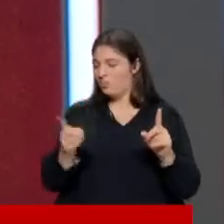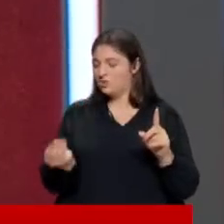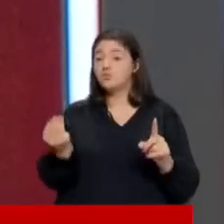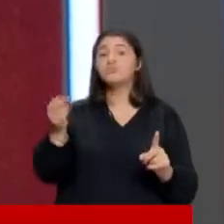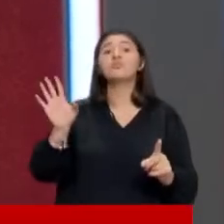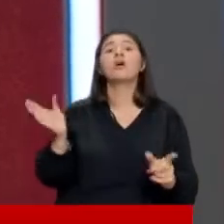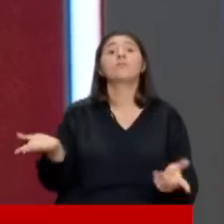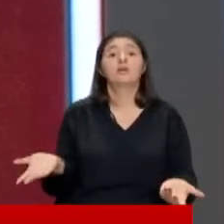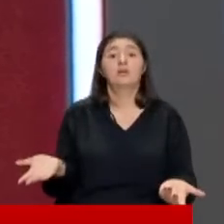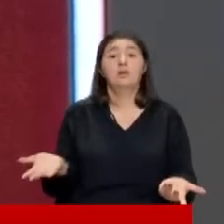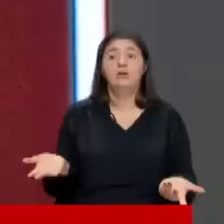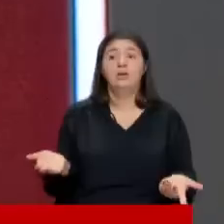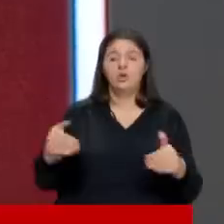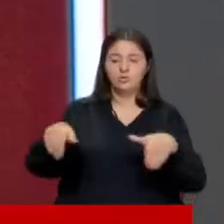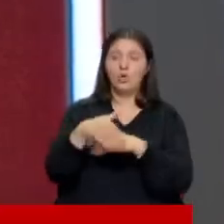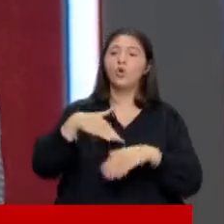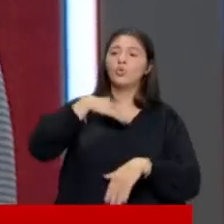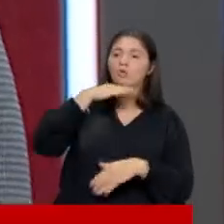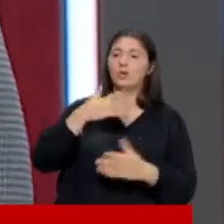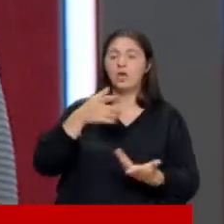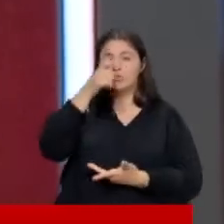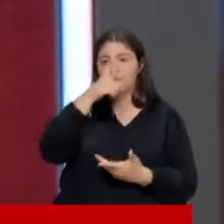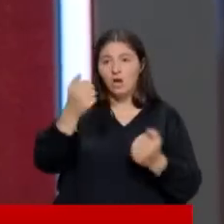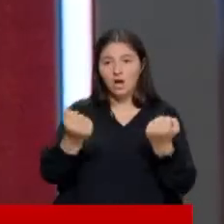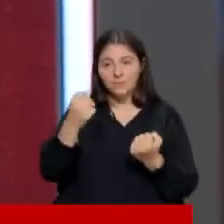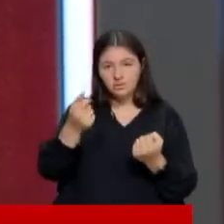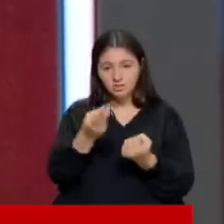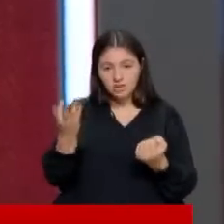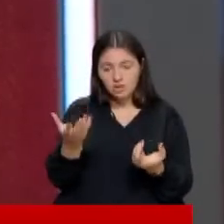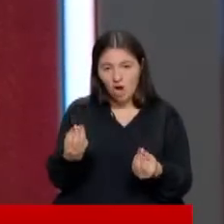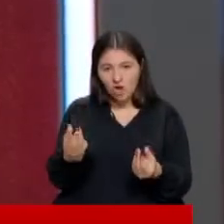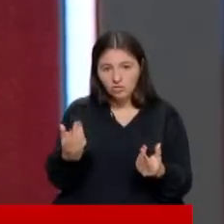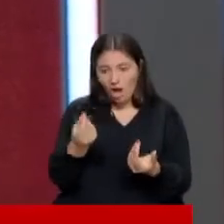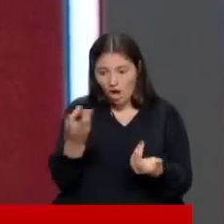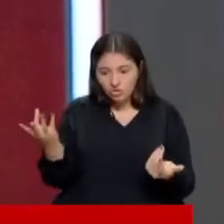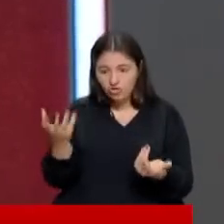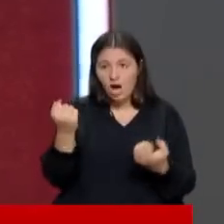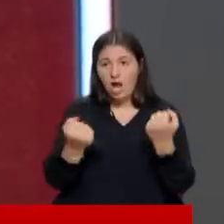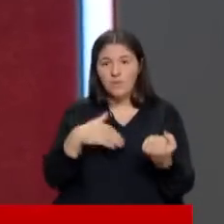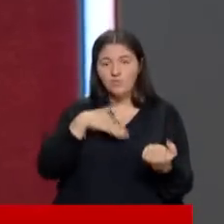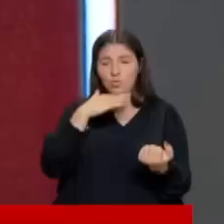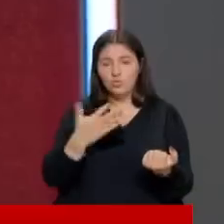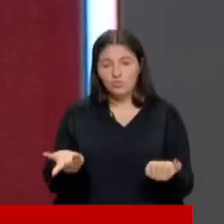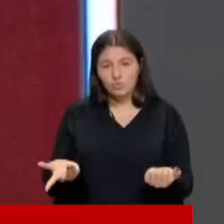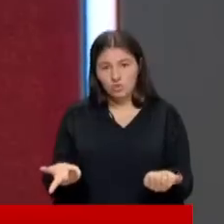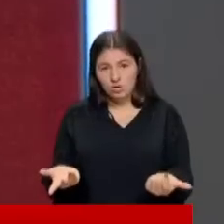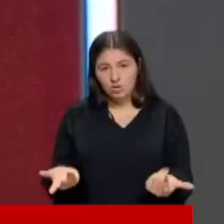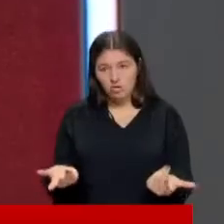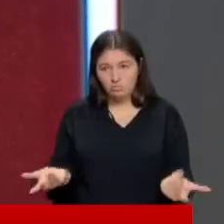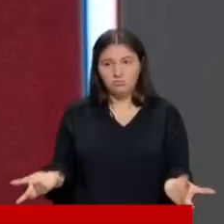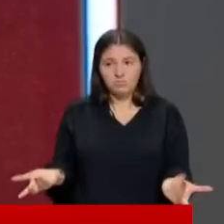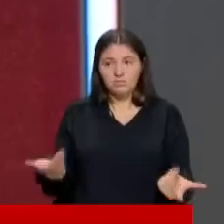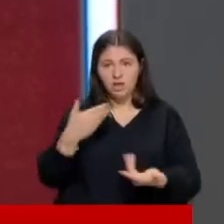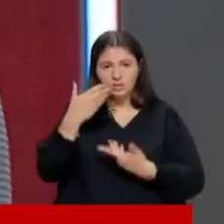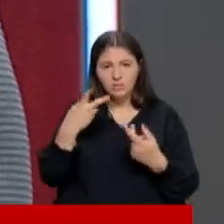bin tane çıkmayacak mı Sokaklar dolu ya Türkiye'deki otomobil sayısı kaç arabayla dolu yani